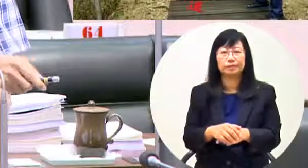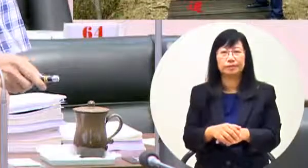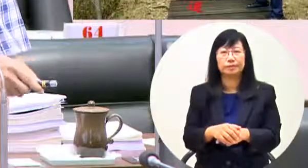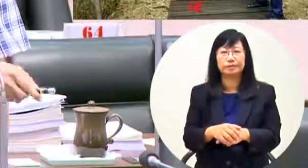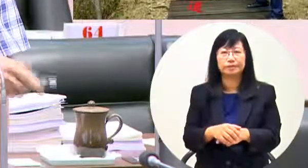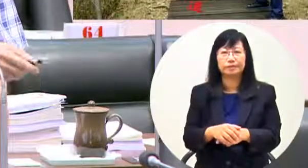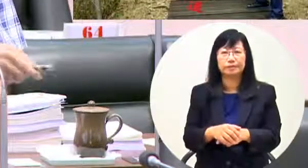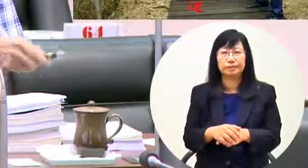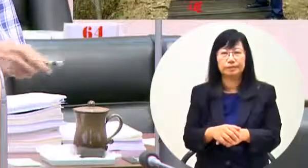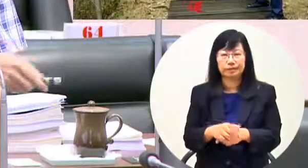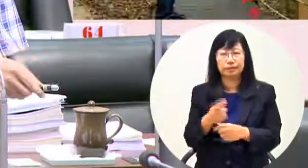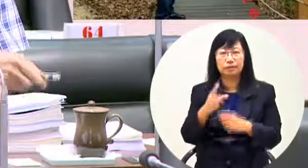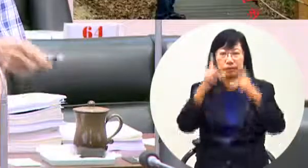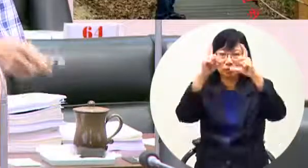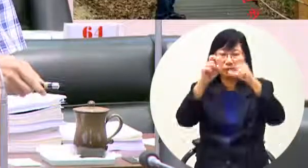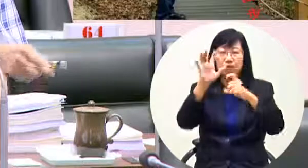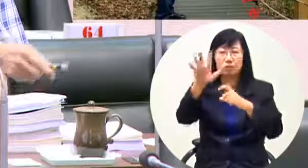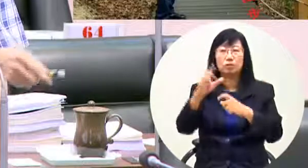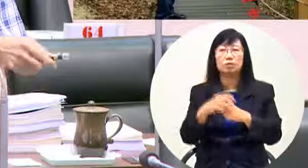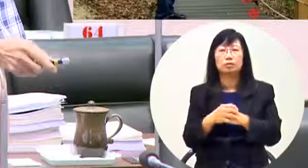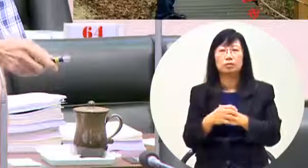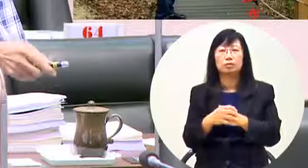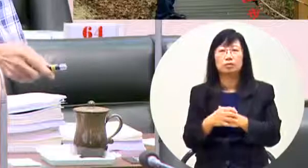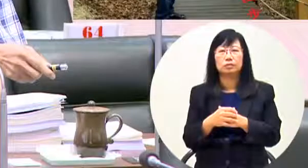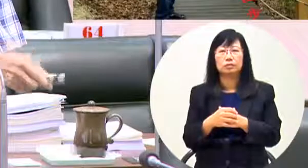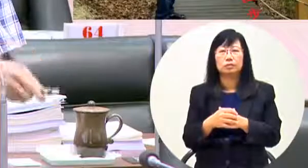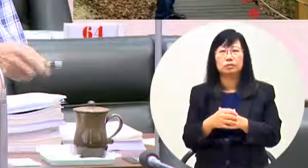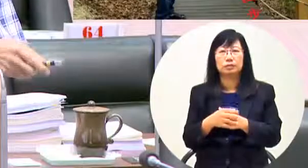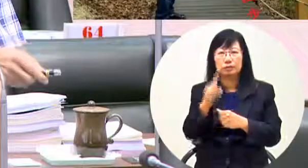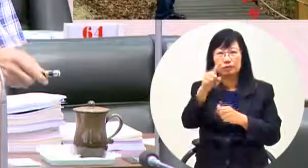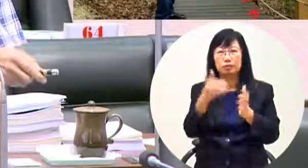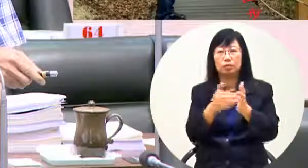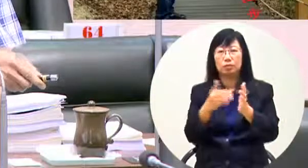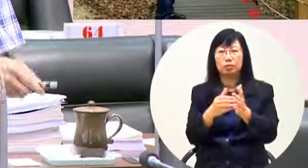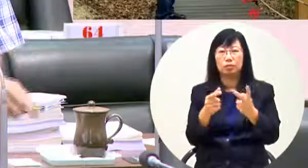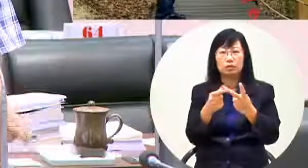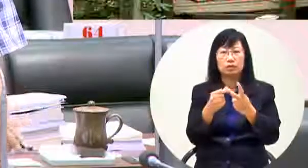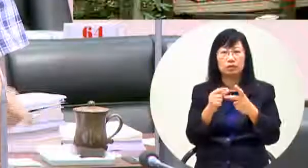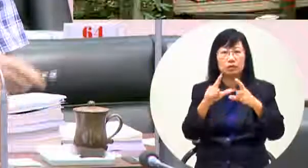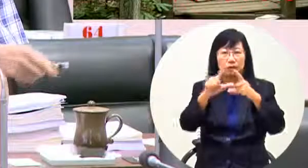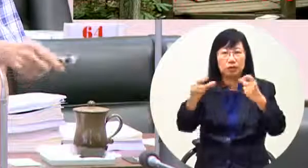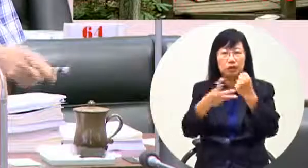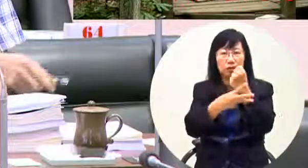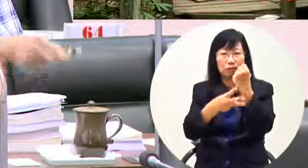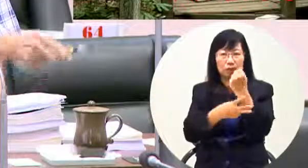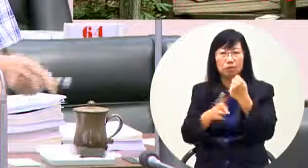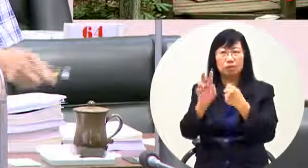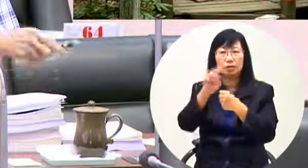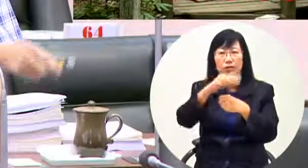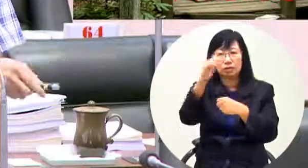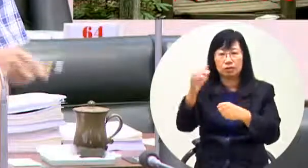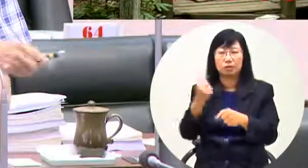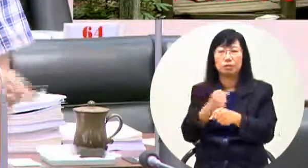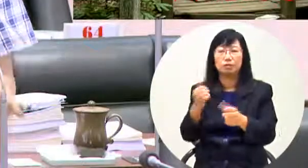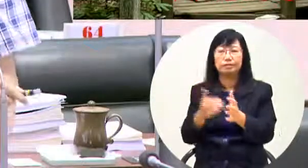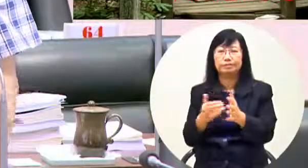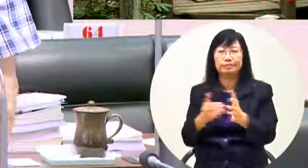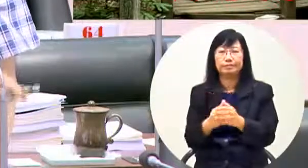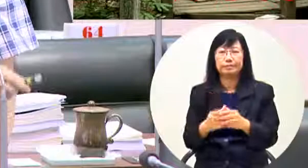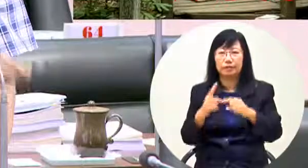山的已经做好了，再下一个大桂山做得很好，赞。再个半屏山的李立